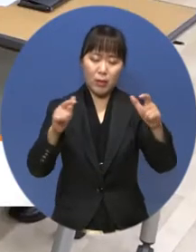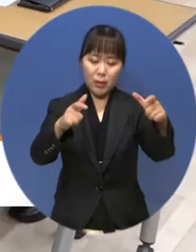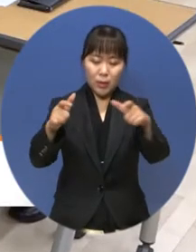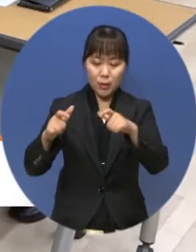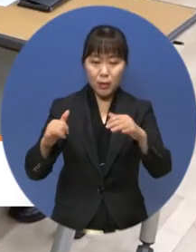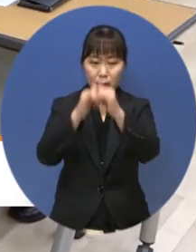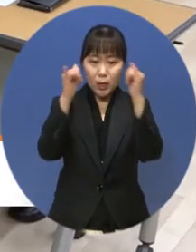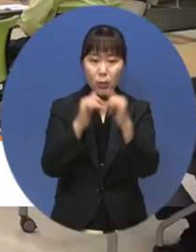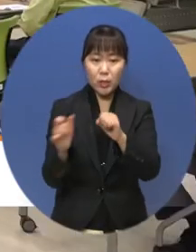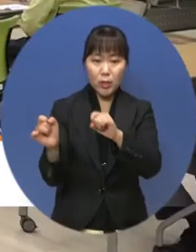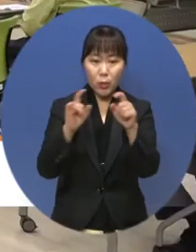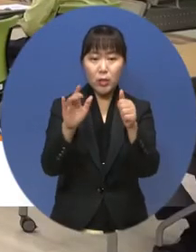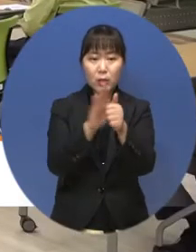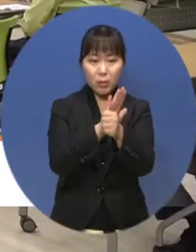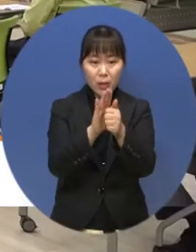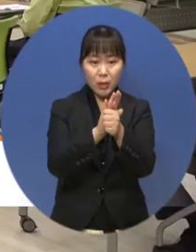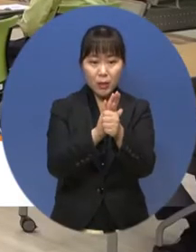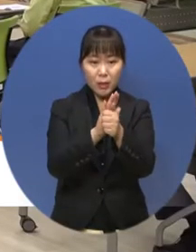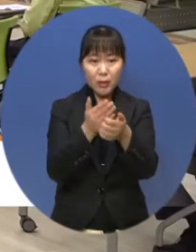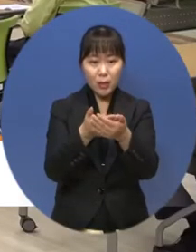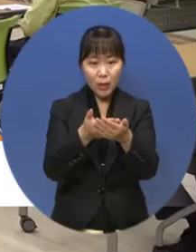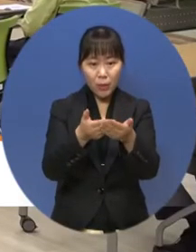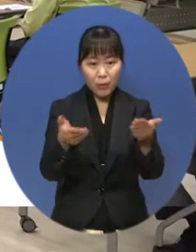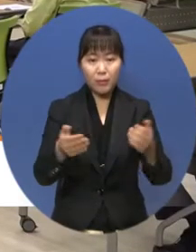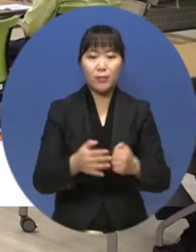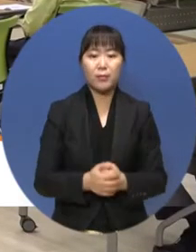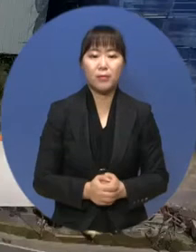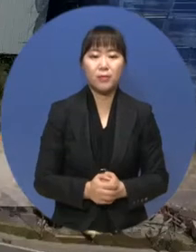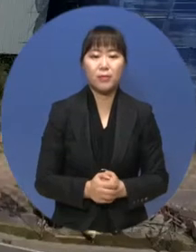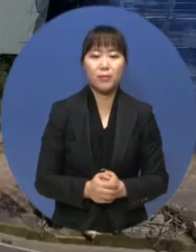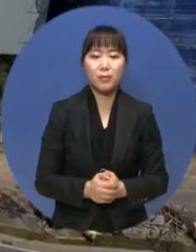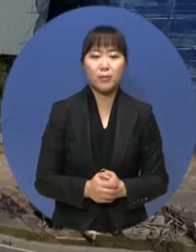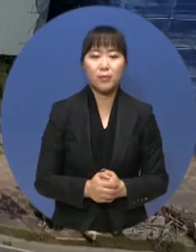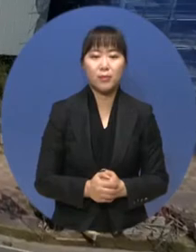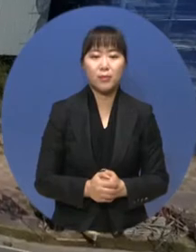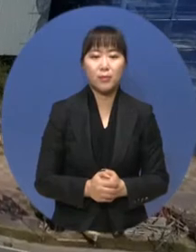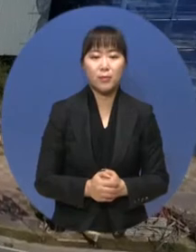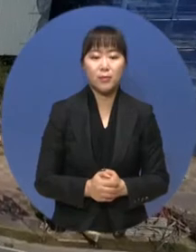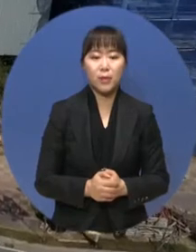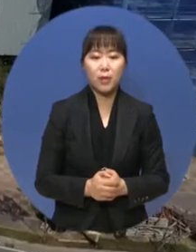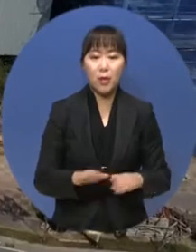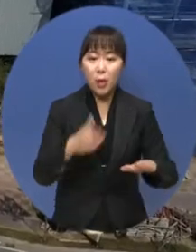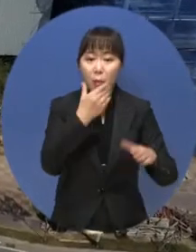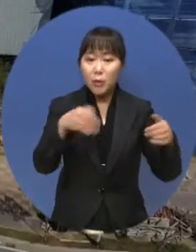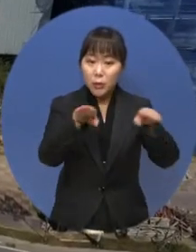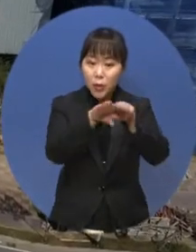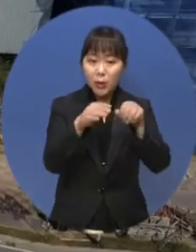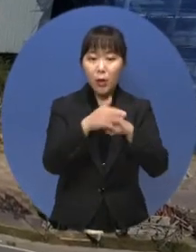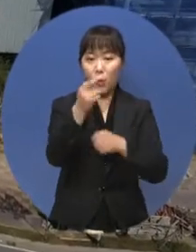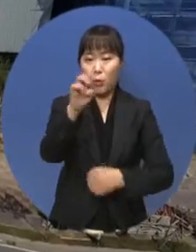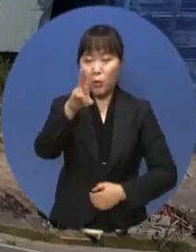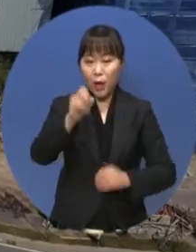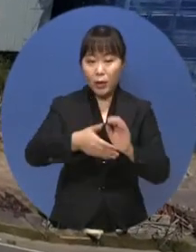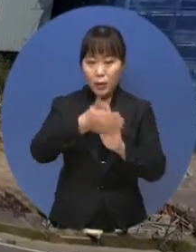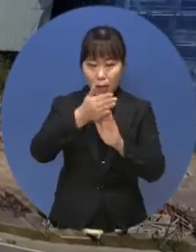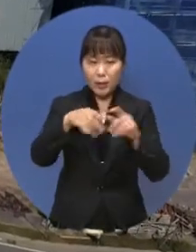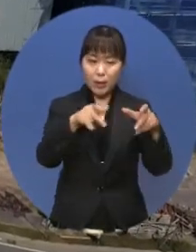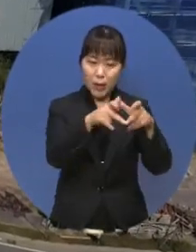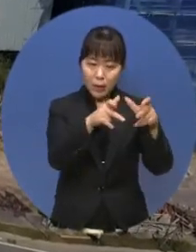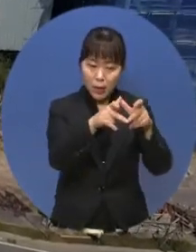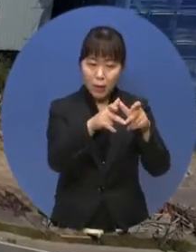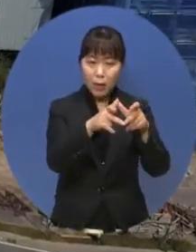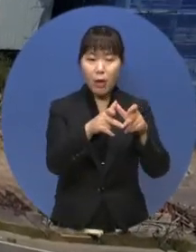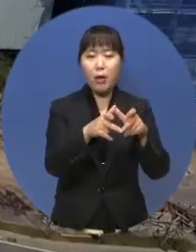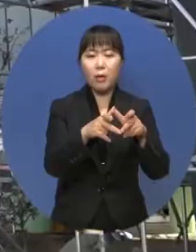지역 사회 재활 서비스 제공에 나섰습니다. 이 복지관은 광양시가 장애인들의